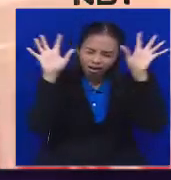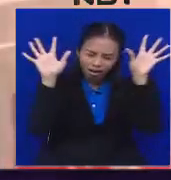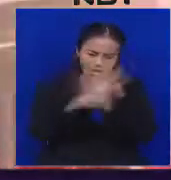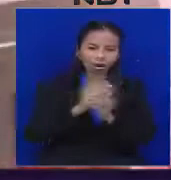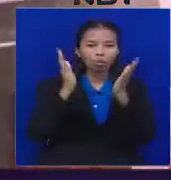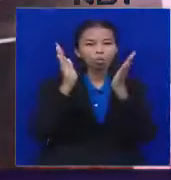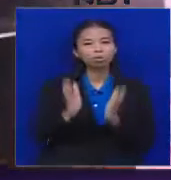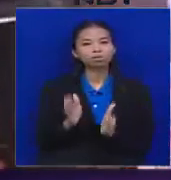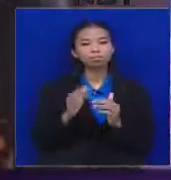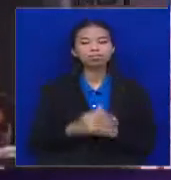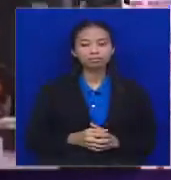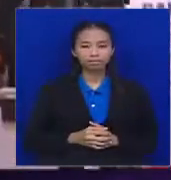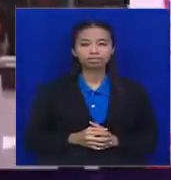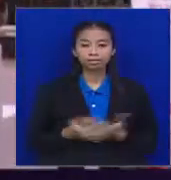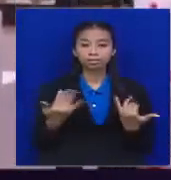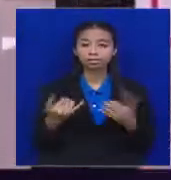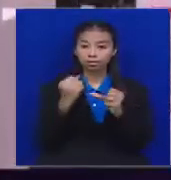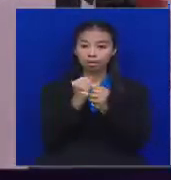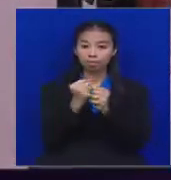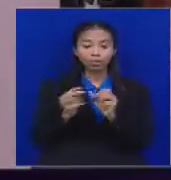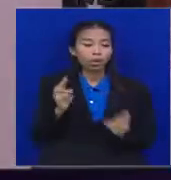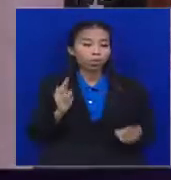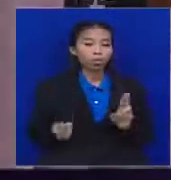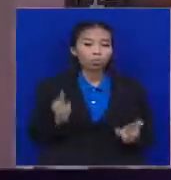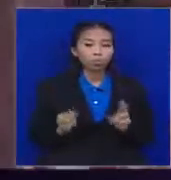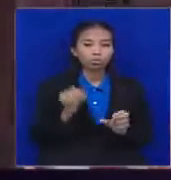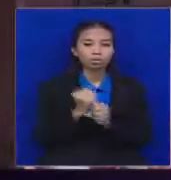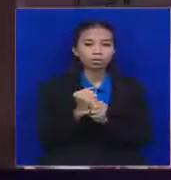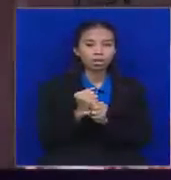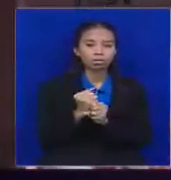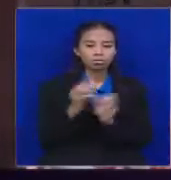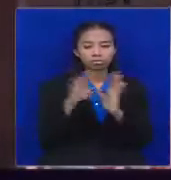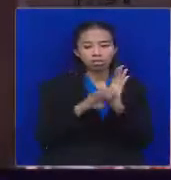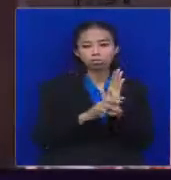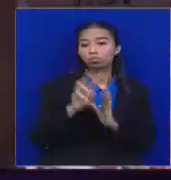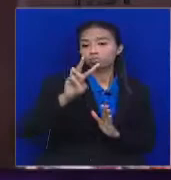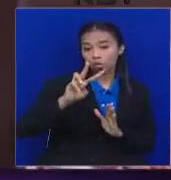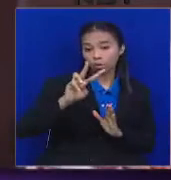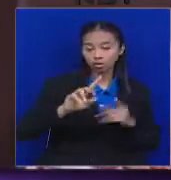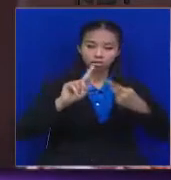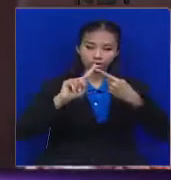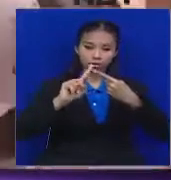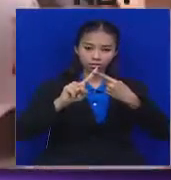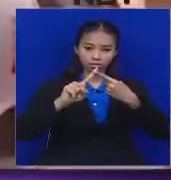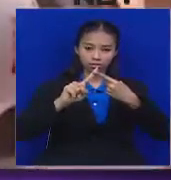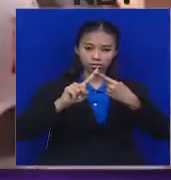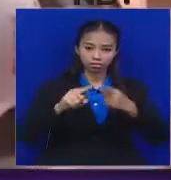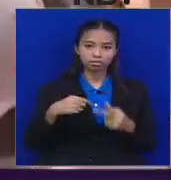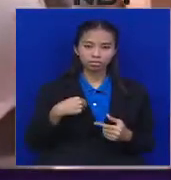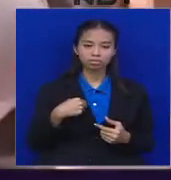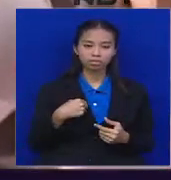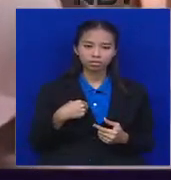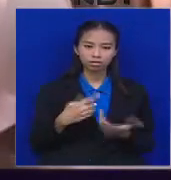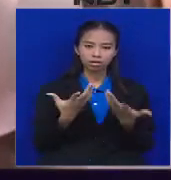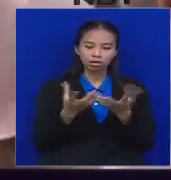ากกระบวนการทำงานของหุ่นยูมิจะมีอยู่2ขั้นตอนหลักๆก็คือขั้นตอนแรกหุ่นยนต์จะเข้าใจถึงอุ